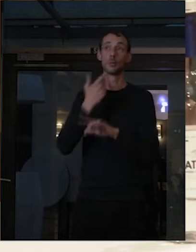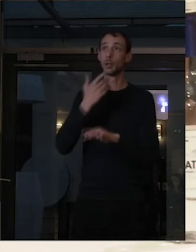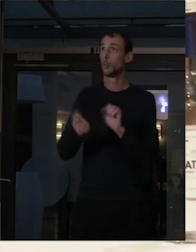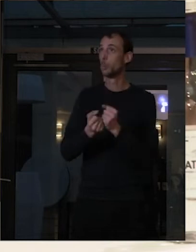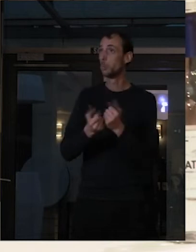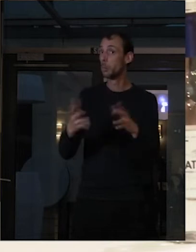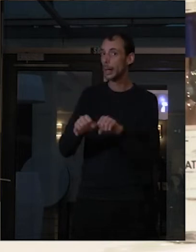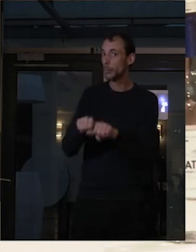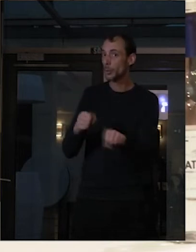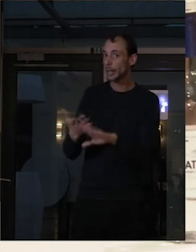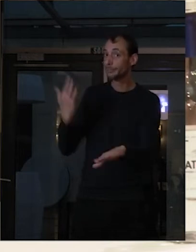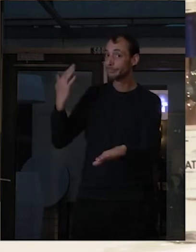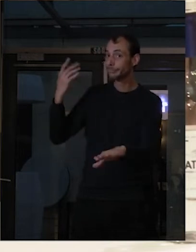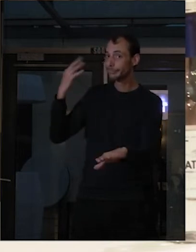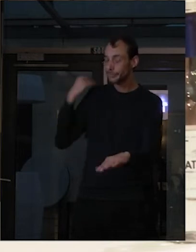cela. Et donc,